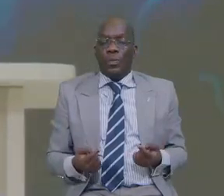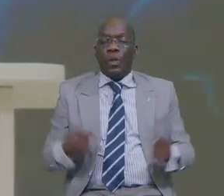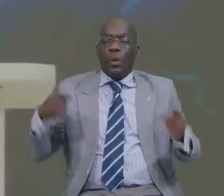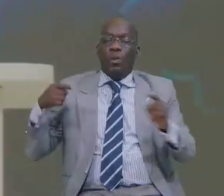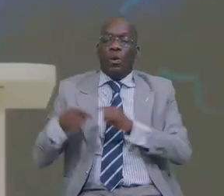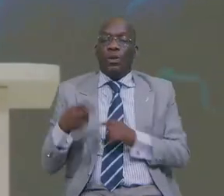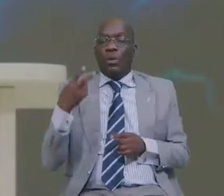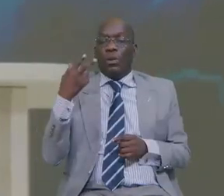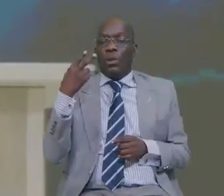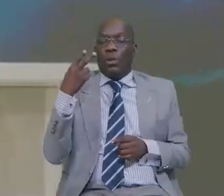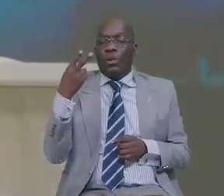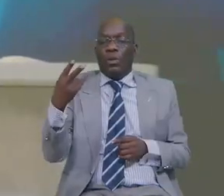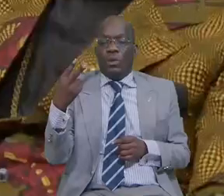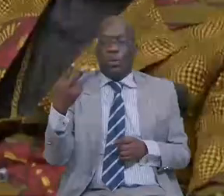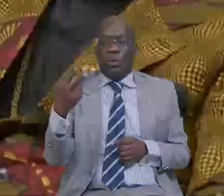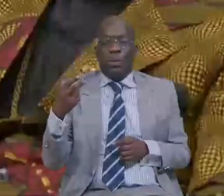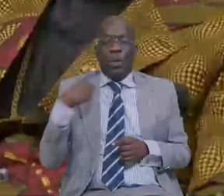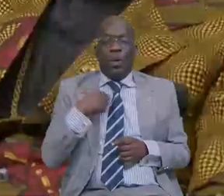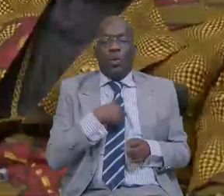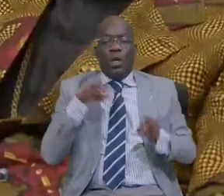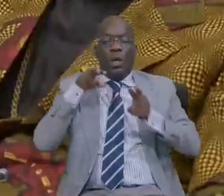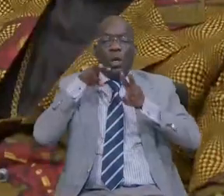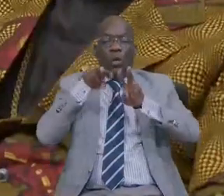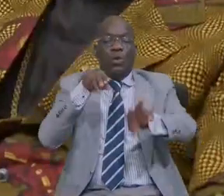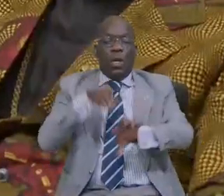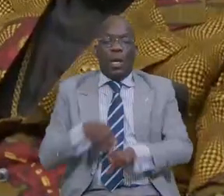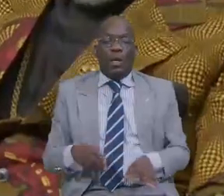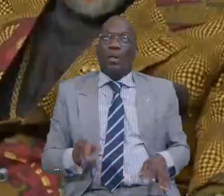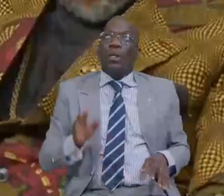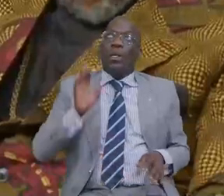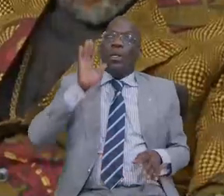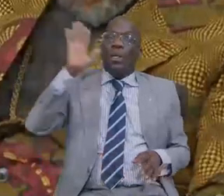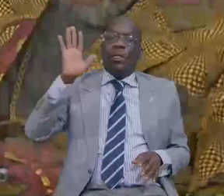Deuxième point maintenant. Deuxième point.